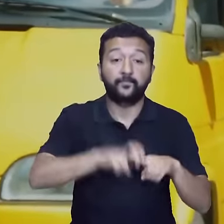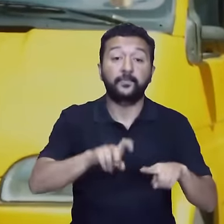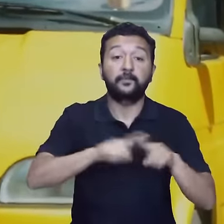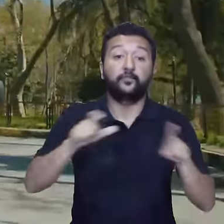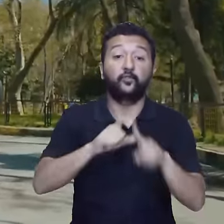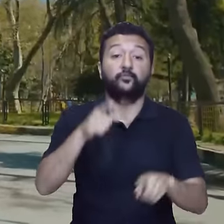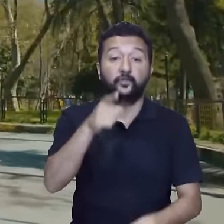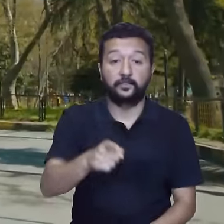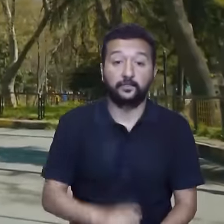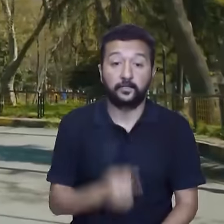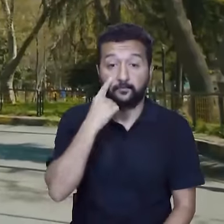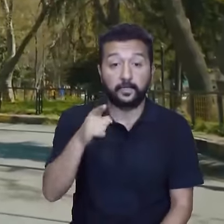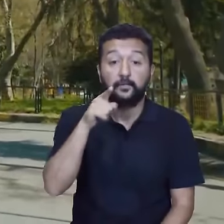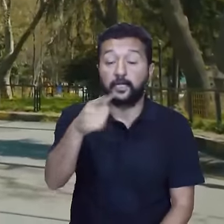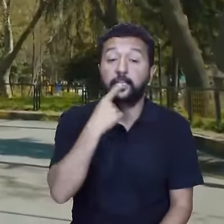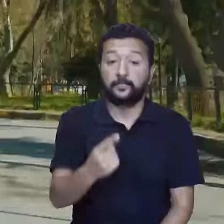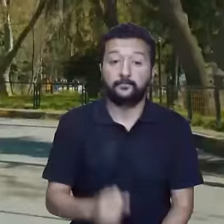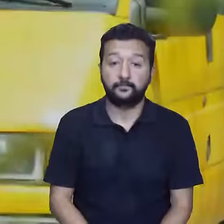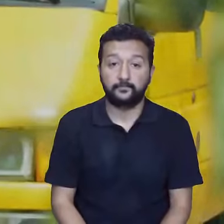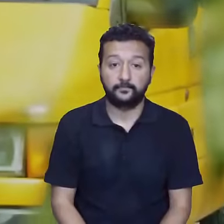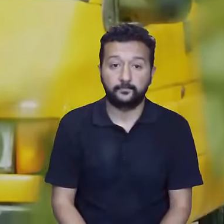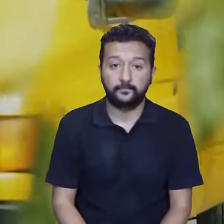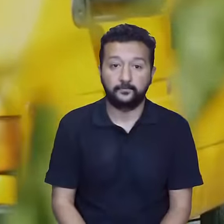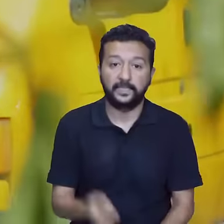Binemezsin bu minibüse. İçeriden bana Ayşen'e kapıyı açtı.